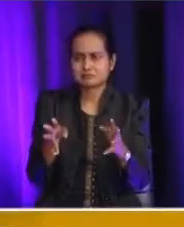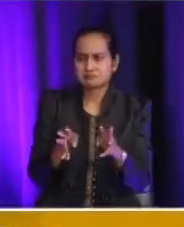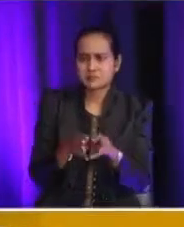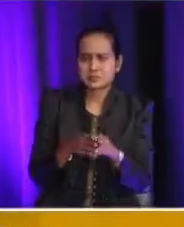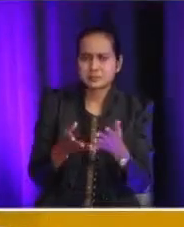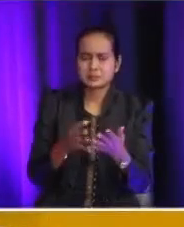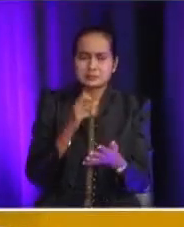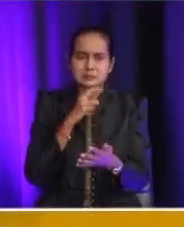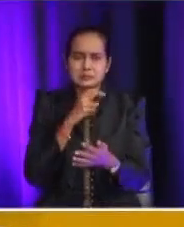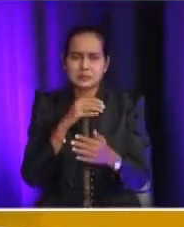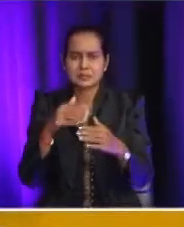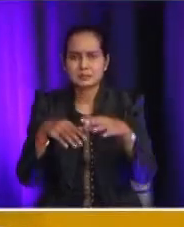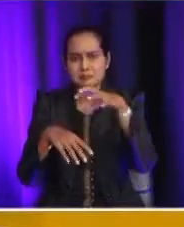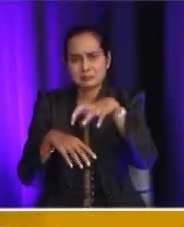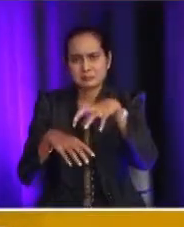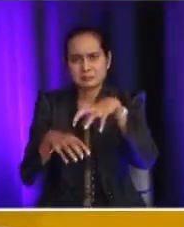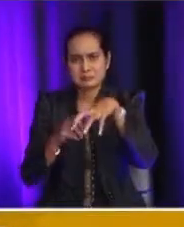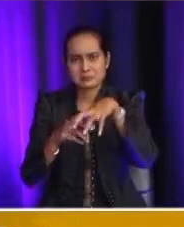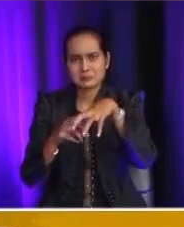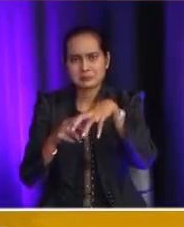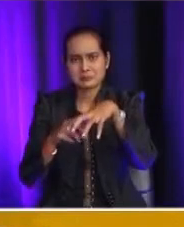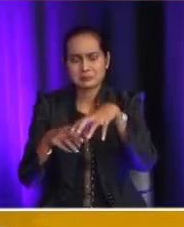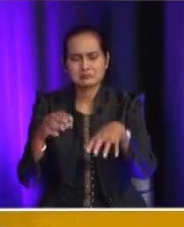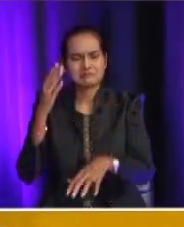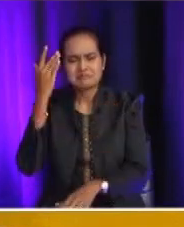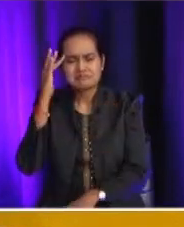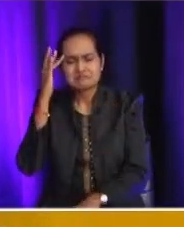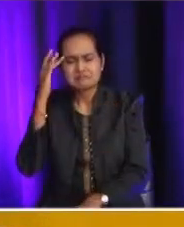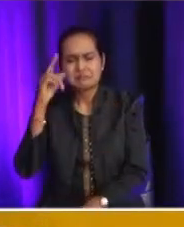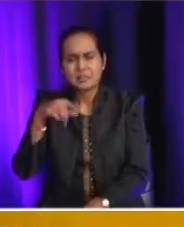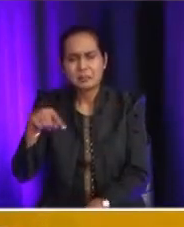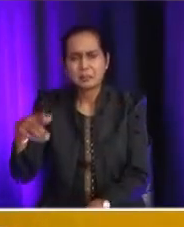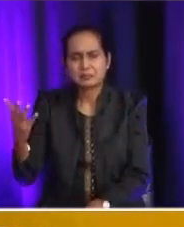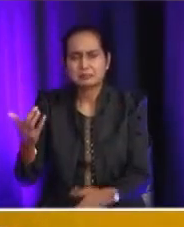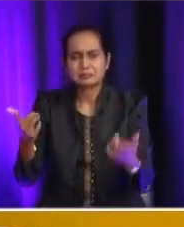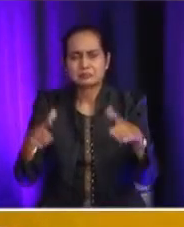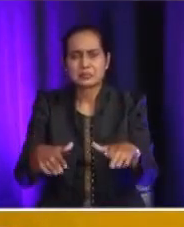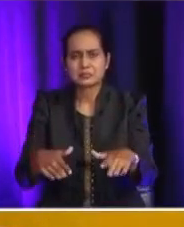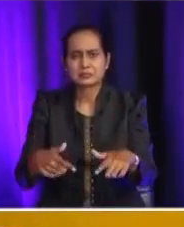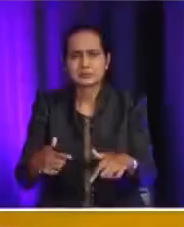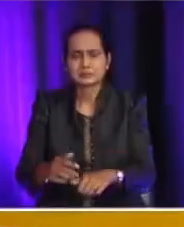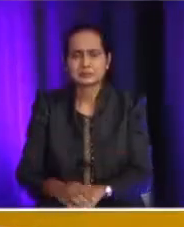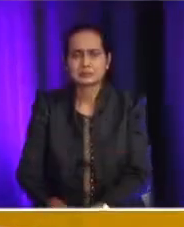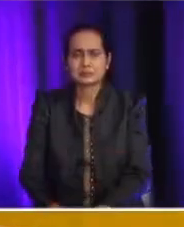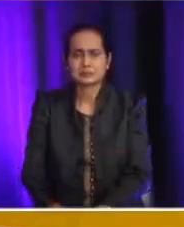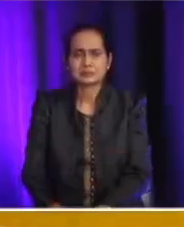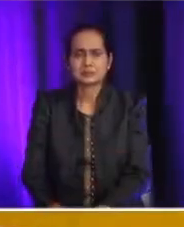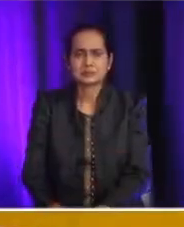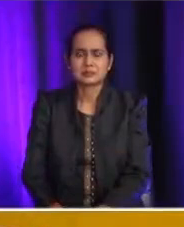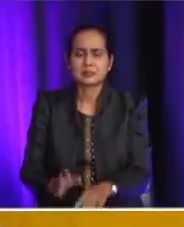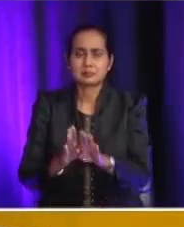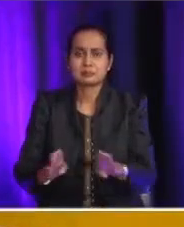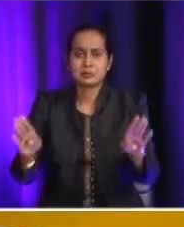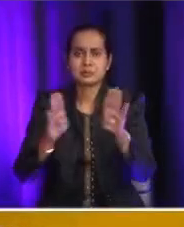di bawah tempurung. Kita tak akan tahu apa-apa ya. Yang orang berlaku. Tahu macam-macam ya perkara berita yang